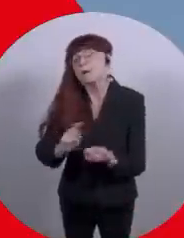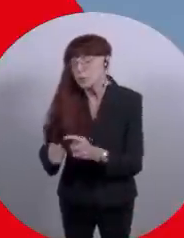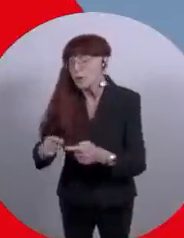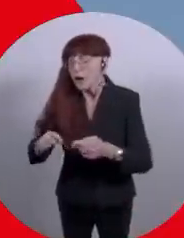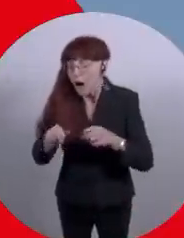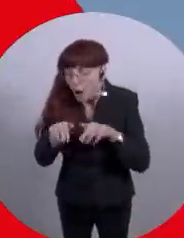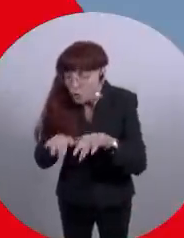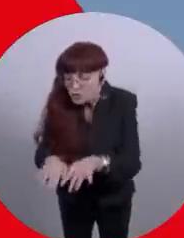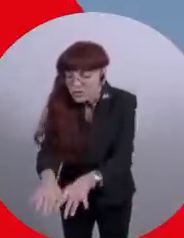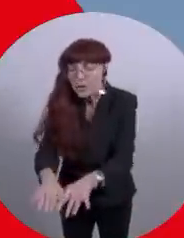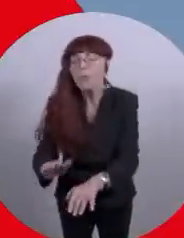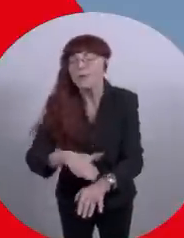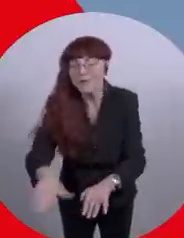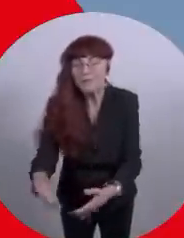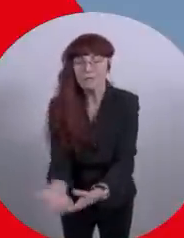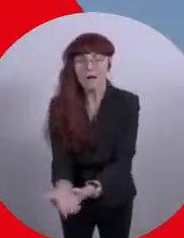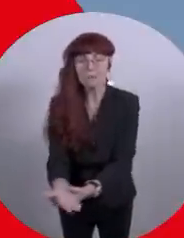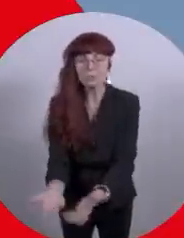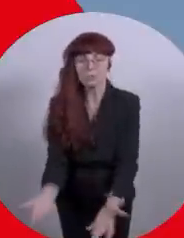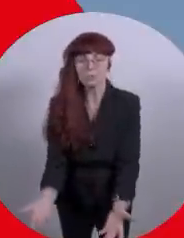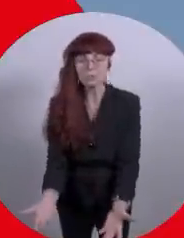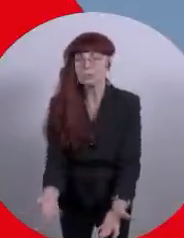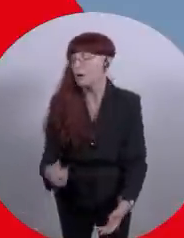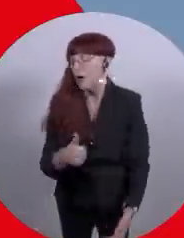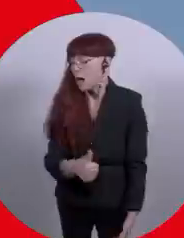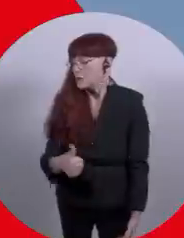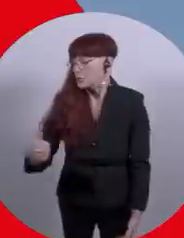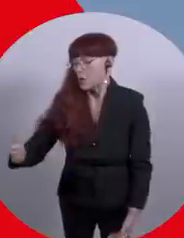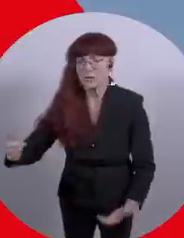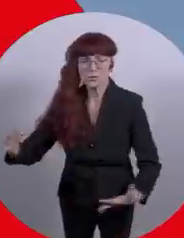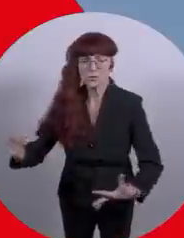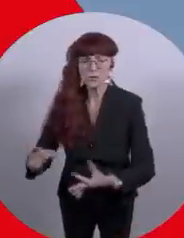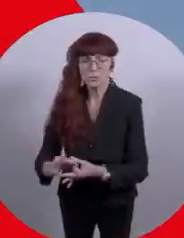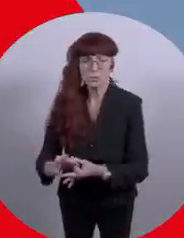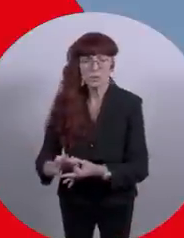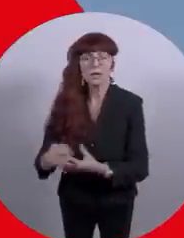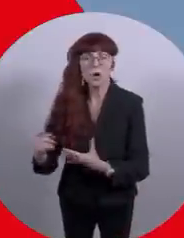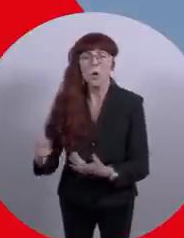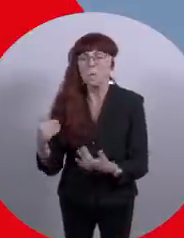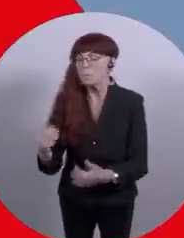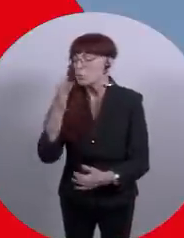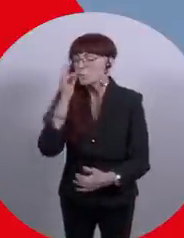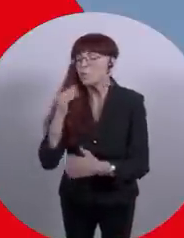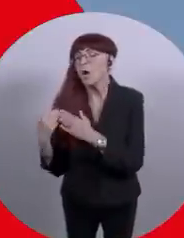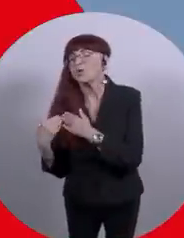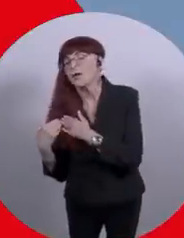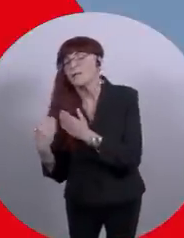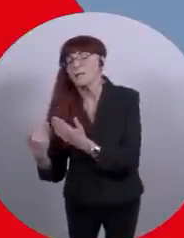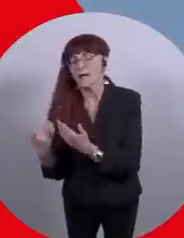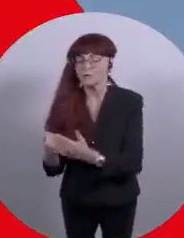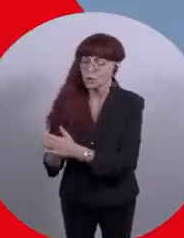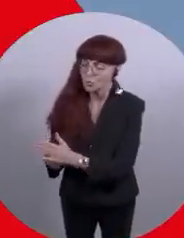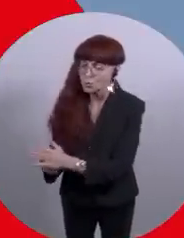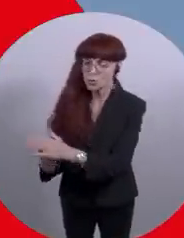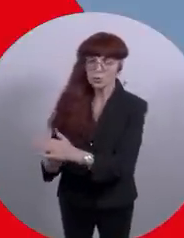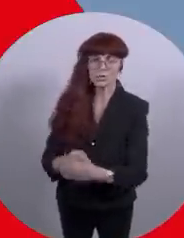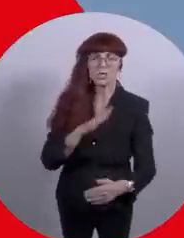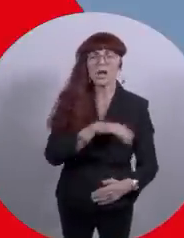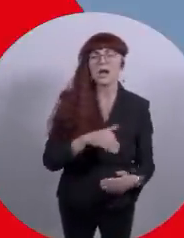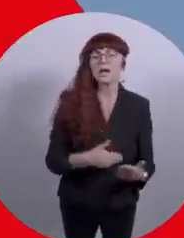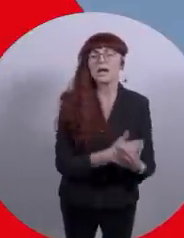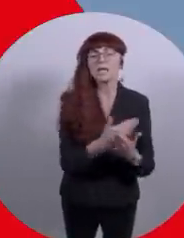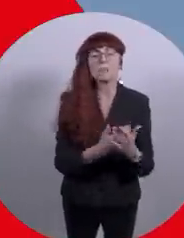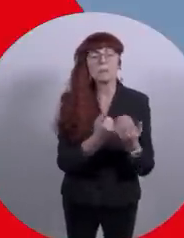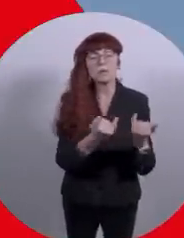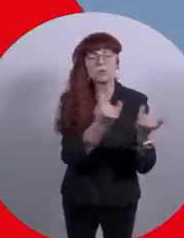jetzt muss man etwas tun um die Frauen zu entlasten zu unterstützen den Ausbau der kinderbildungseinrichtungen die